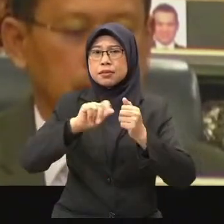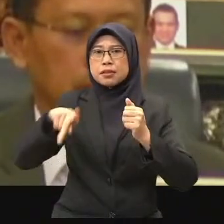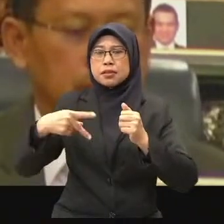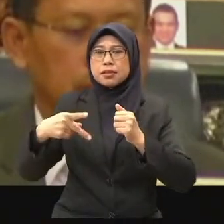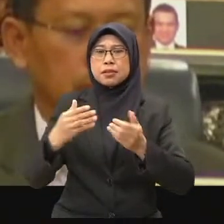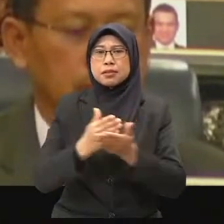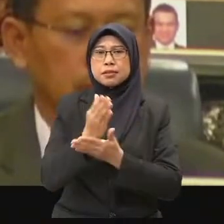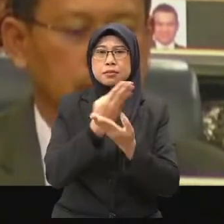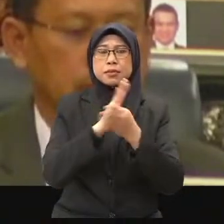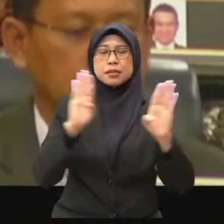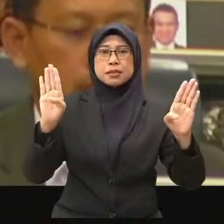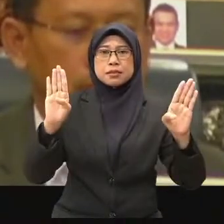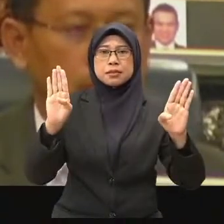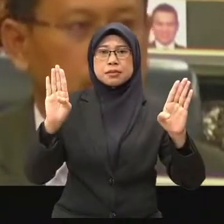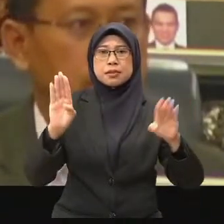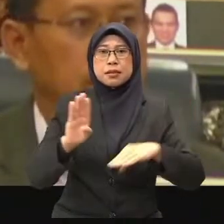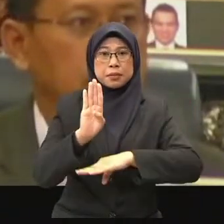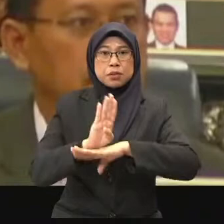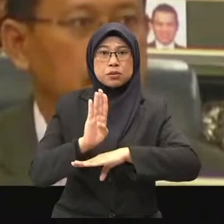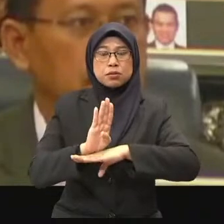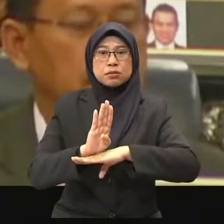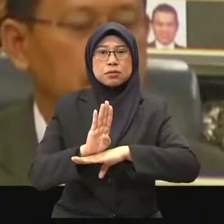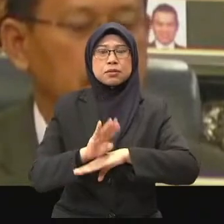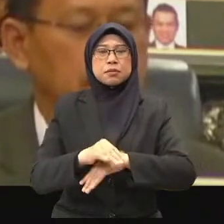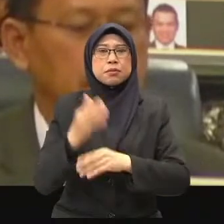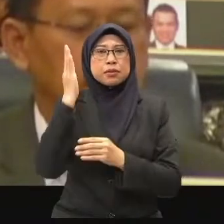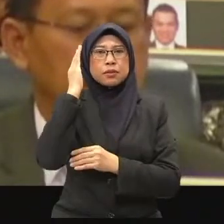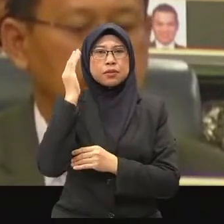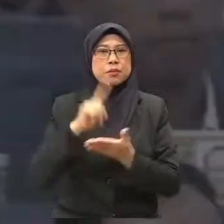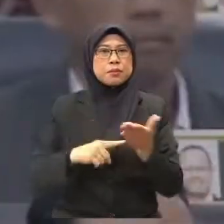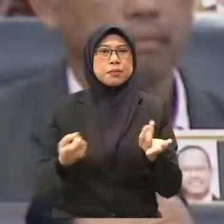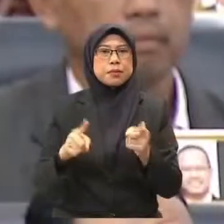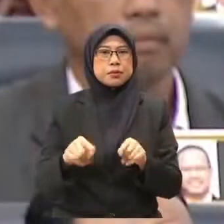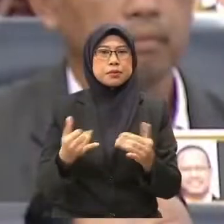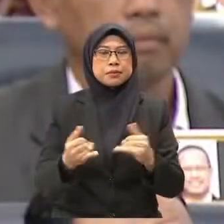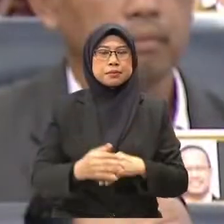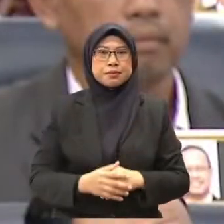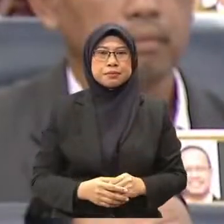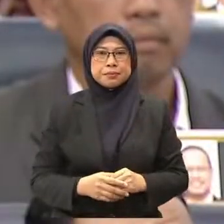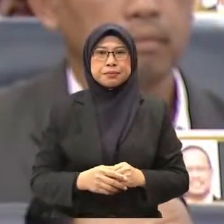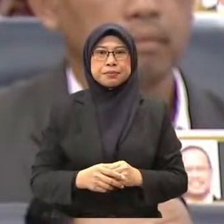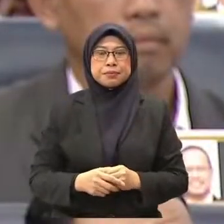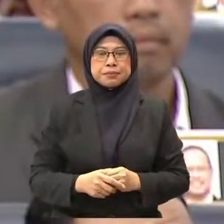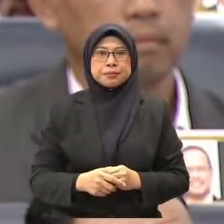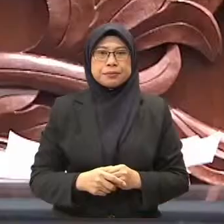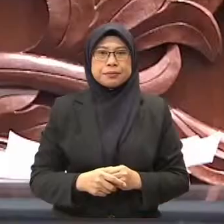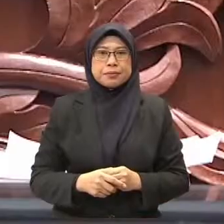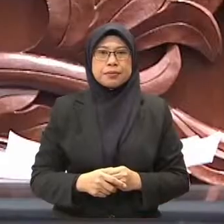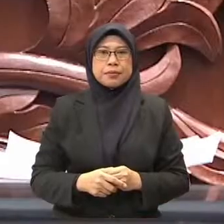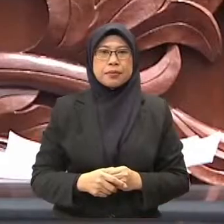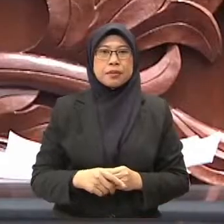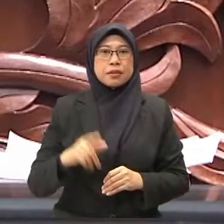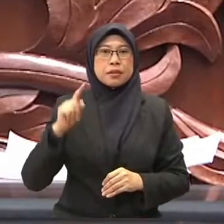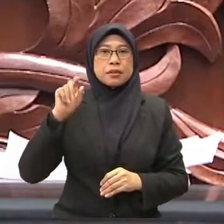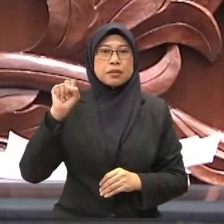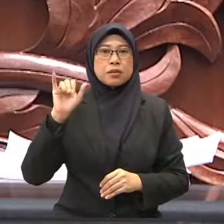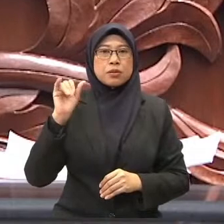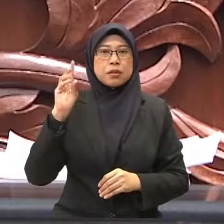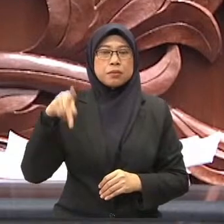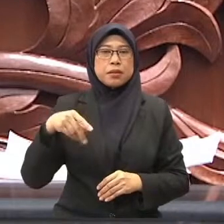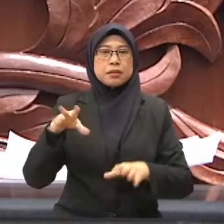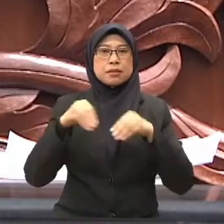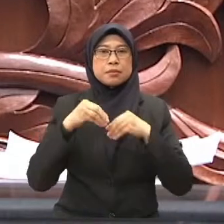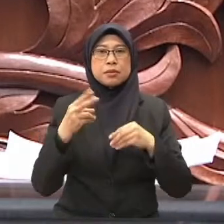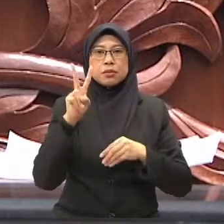dan kebebasan saya in status tersebut Tan Sri speaker telah menerima dua